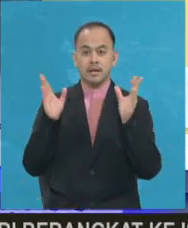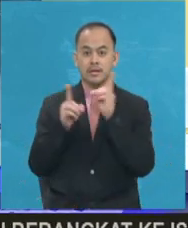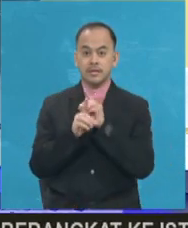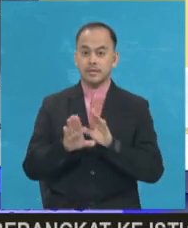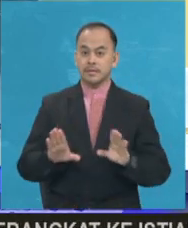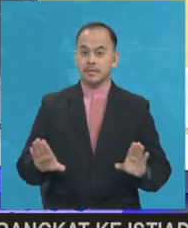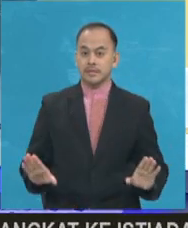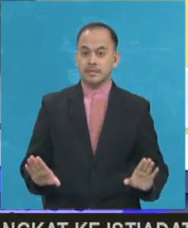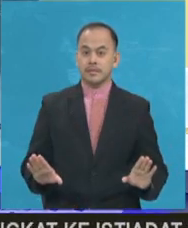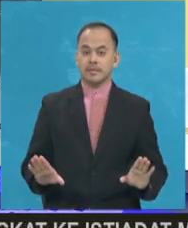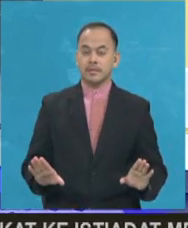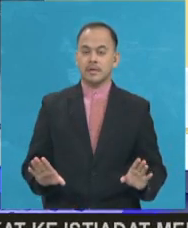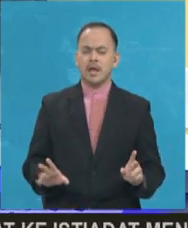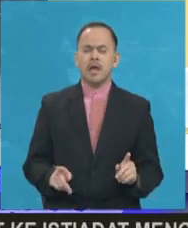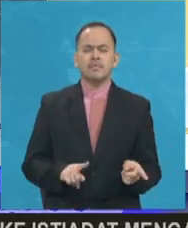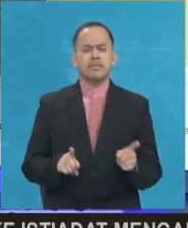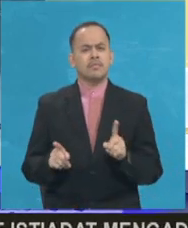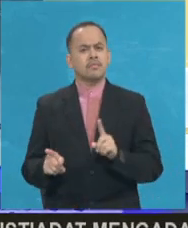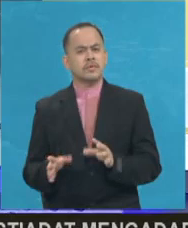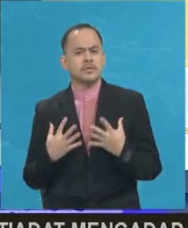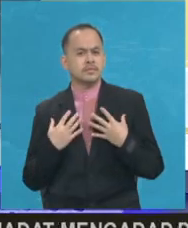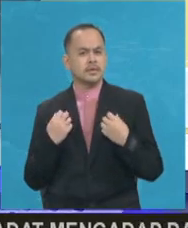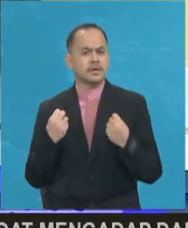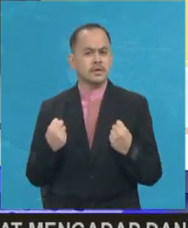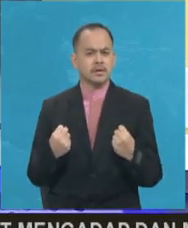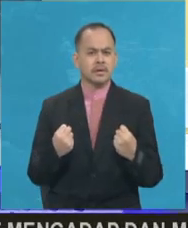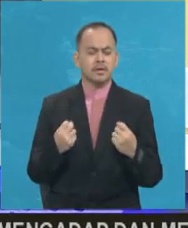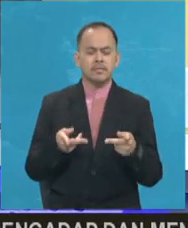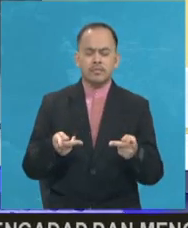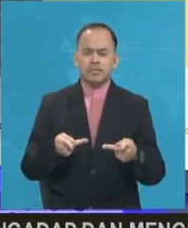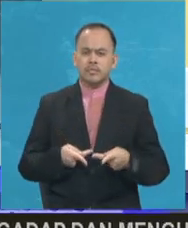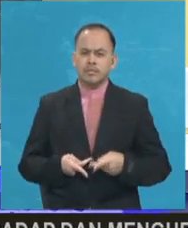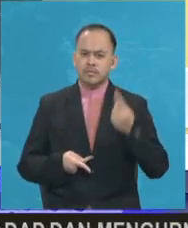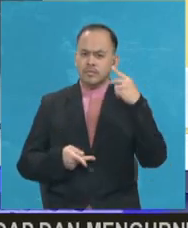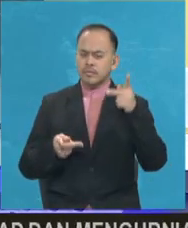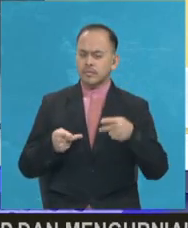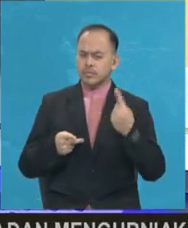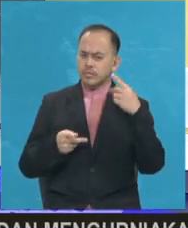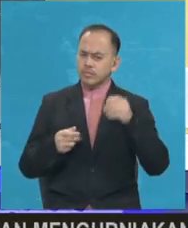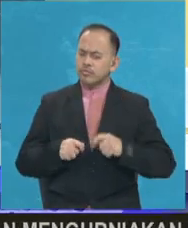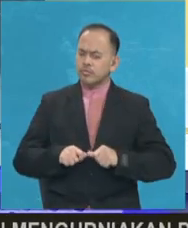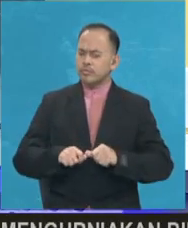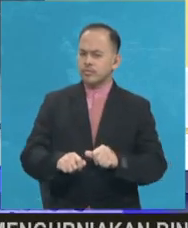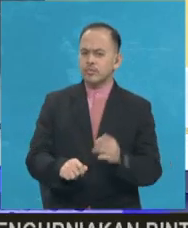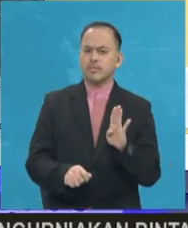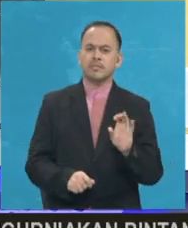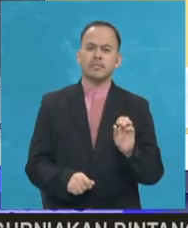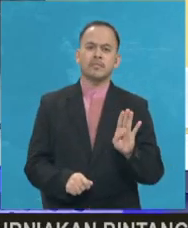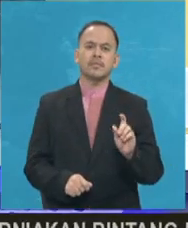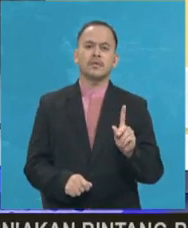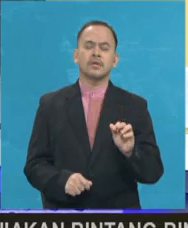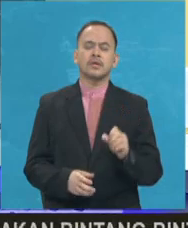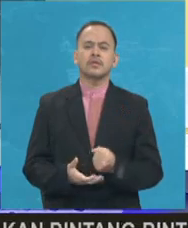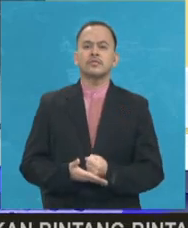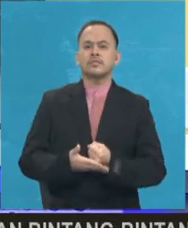Brunei Darussalam akan menjadi pemangkin Semangat kepada para penerima untuk terus berbakti dan memberi sumbangan